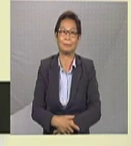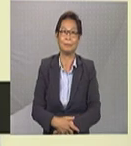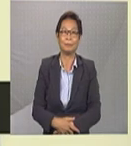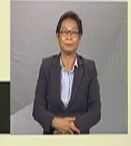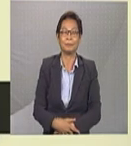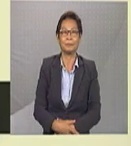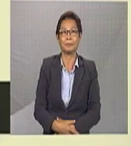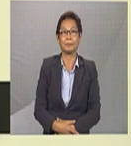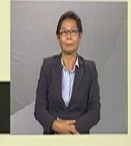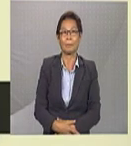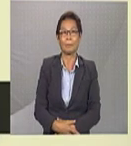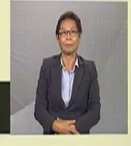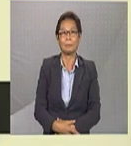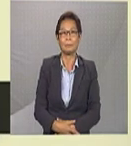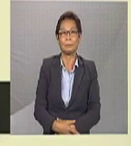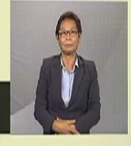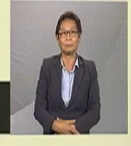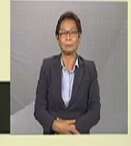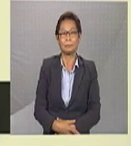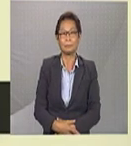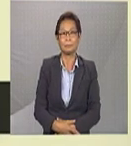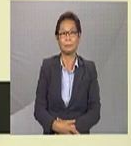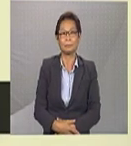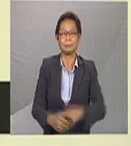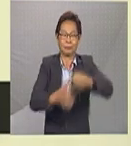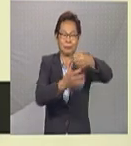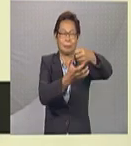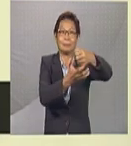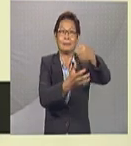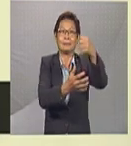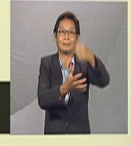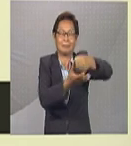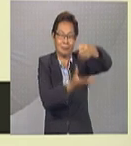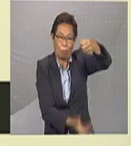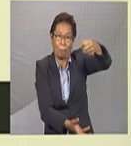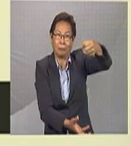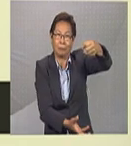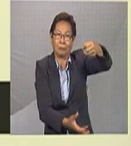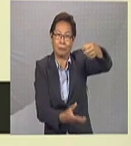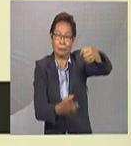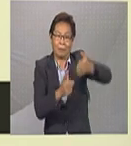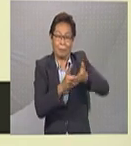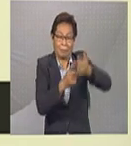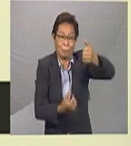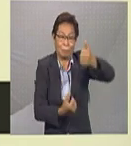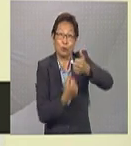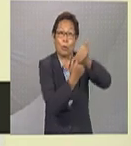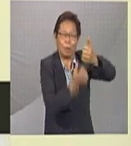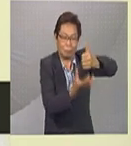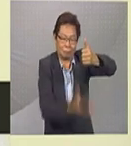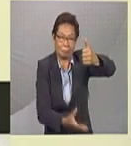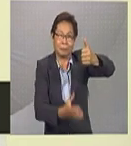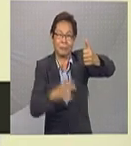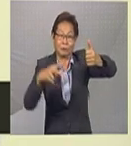Untuk makluman, tabung sumbangan COVID-19 ini telah menerima